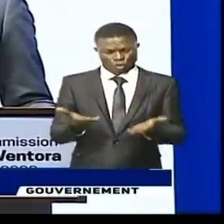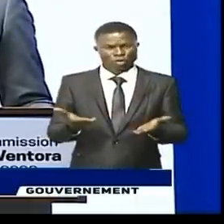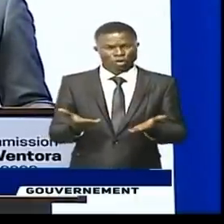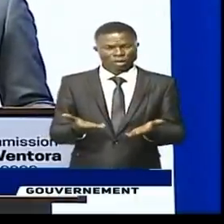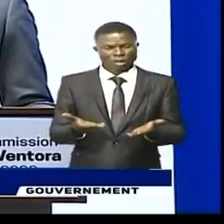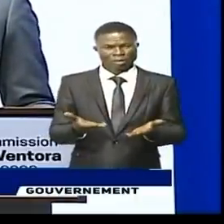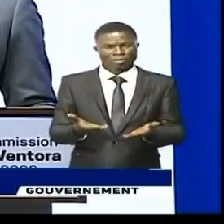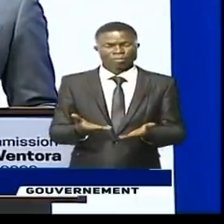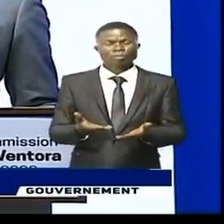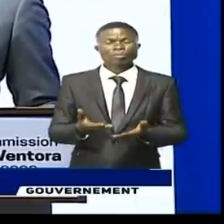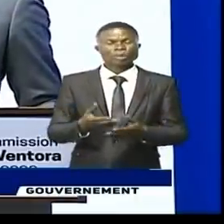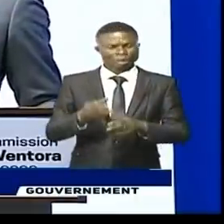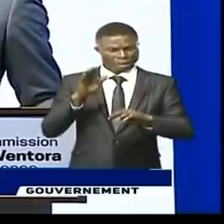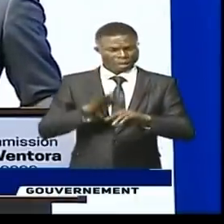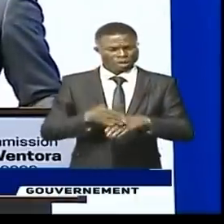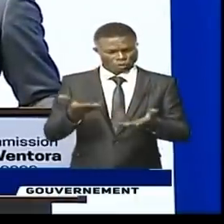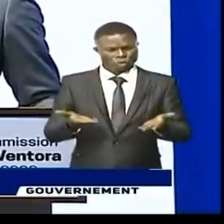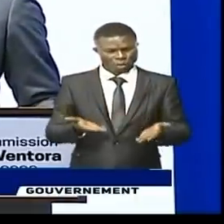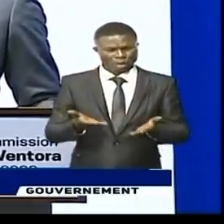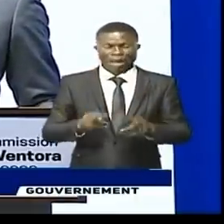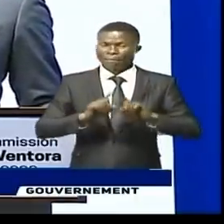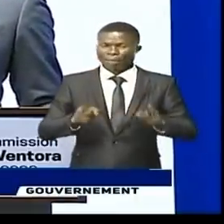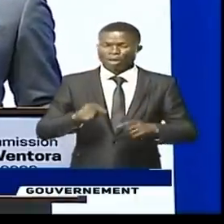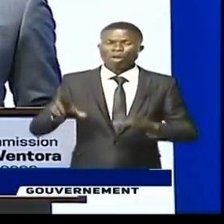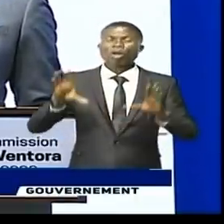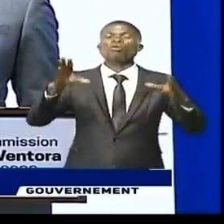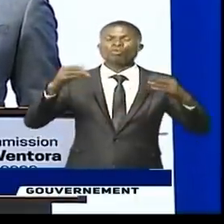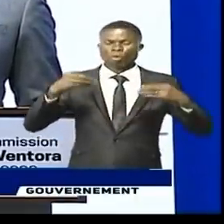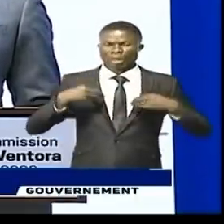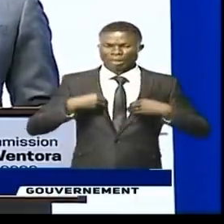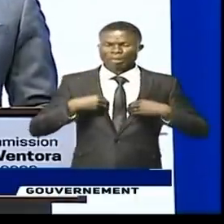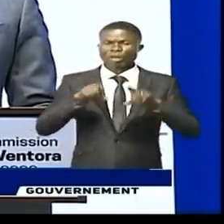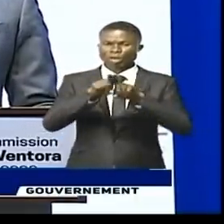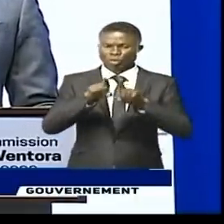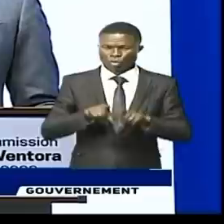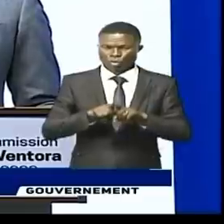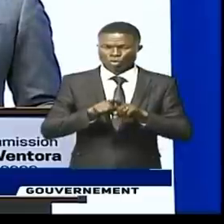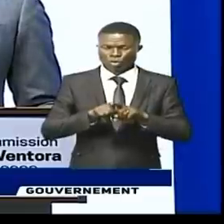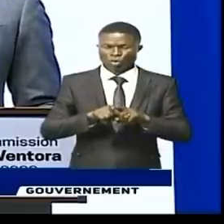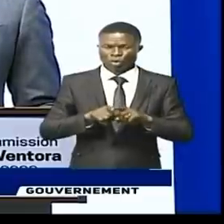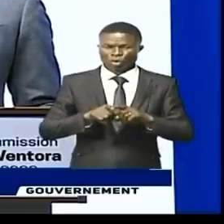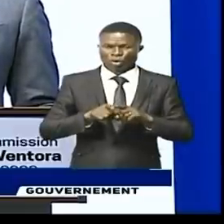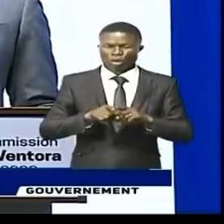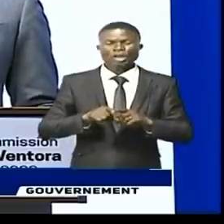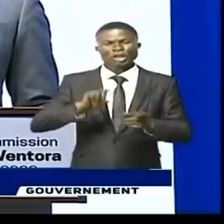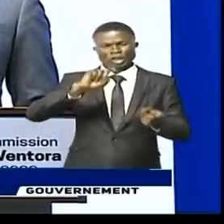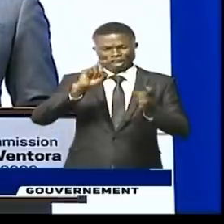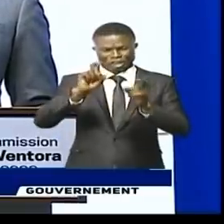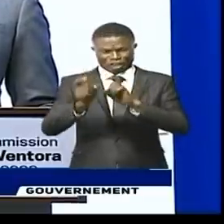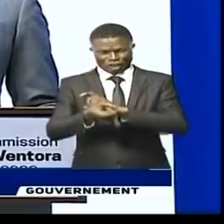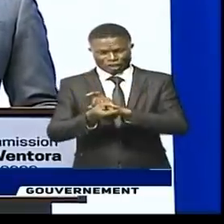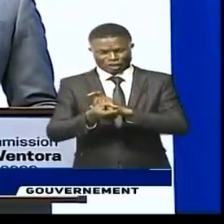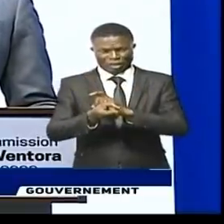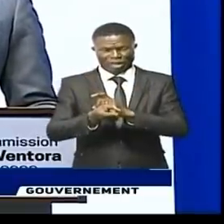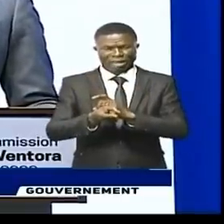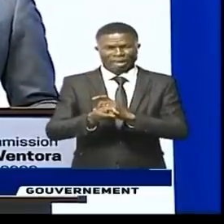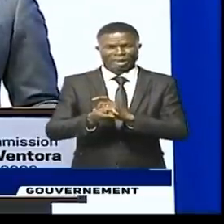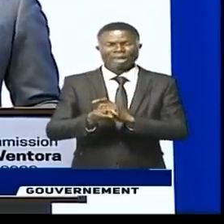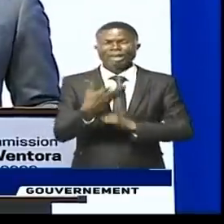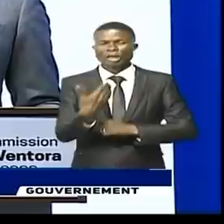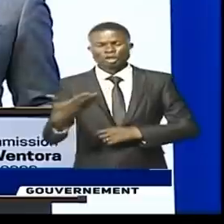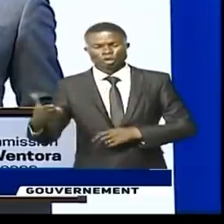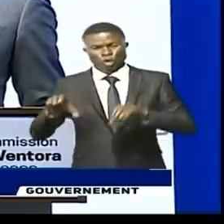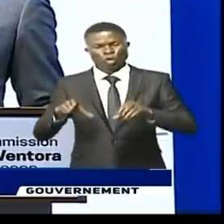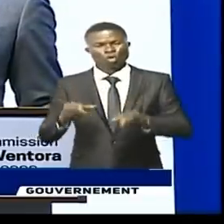fauté dans le passé et que vous acceptez que vous allez restituer les biens et faire revenir